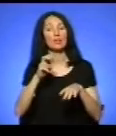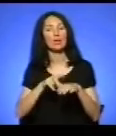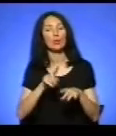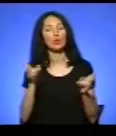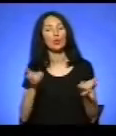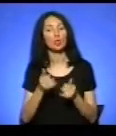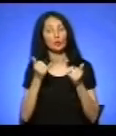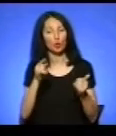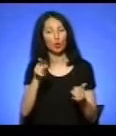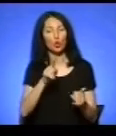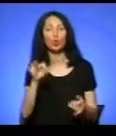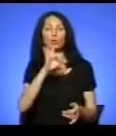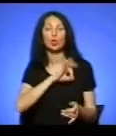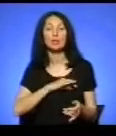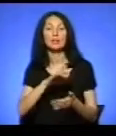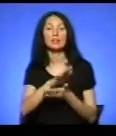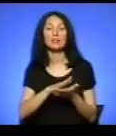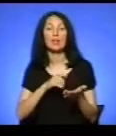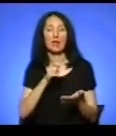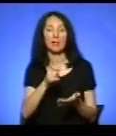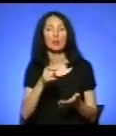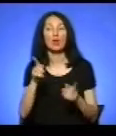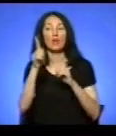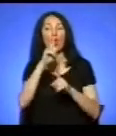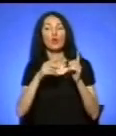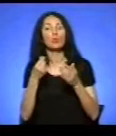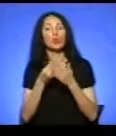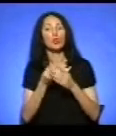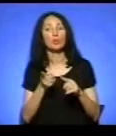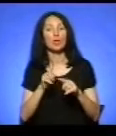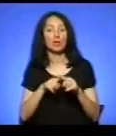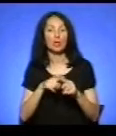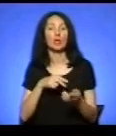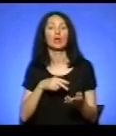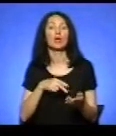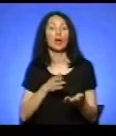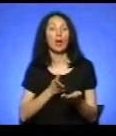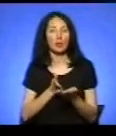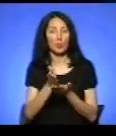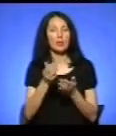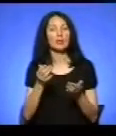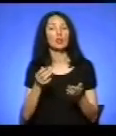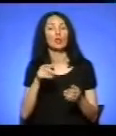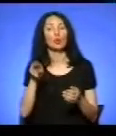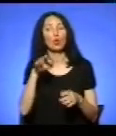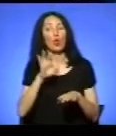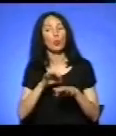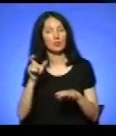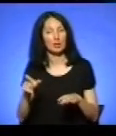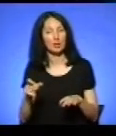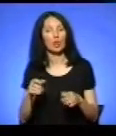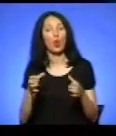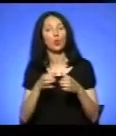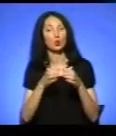того, аби скористатися заявленими у реформі грошима, які підуть нарешті за пацієнтом. У студії Марія Сельська, головний спеціаліст